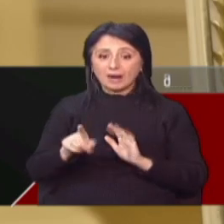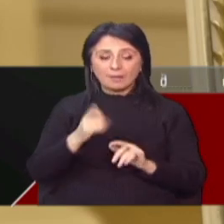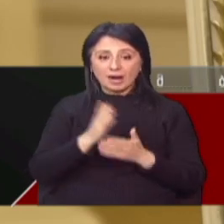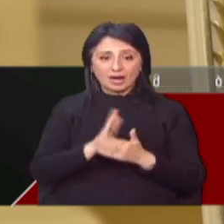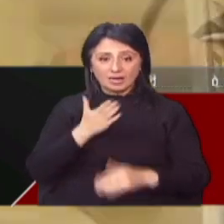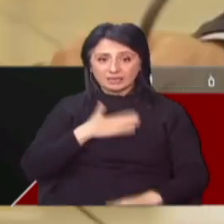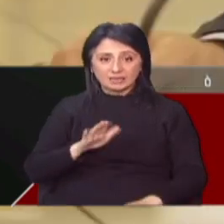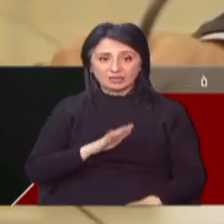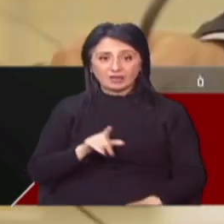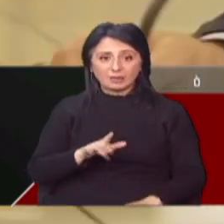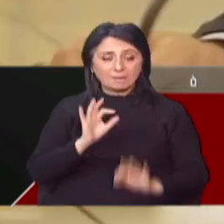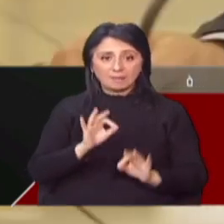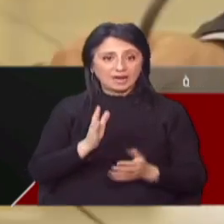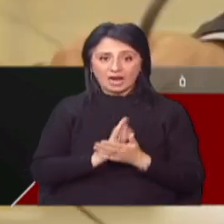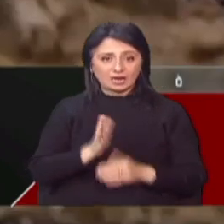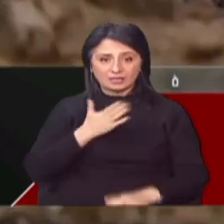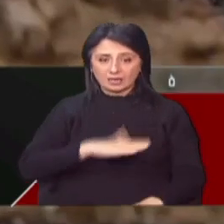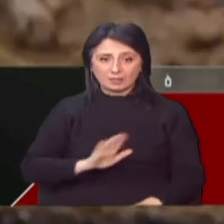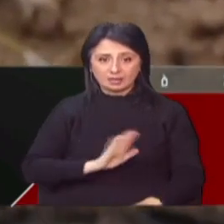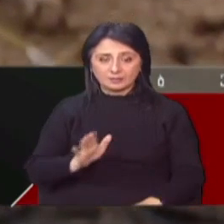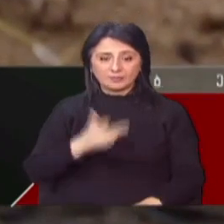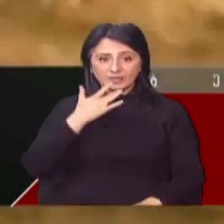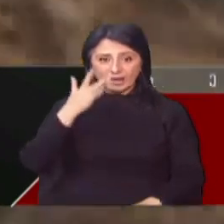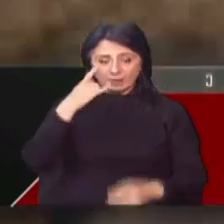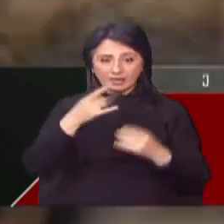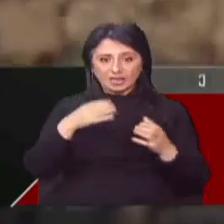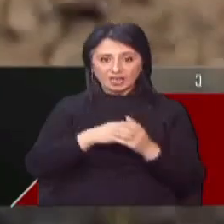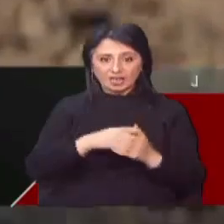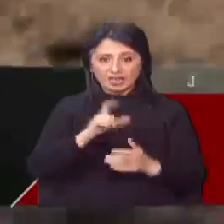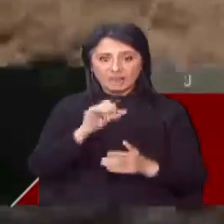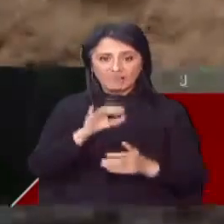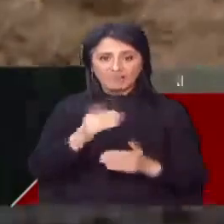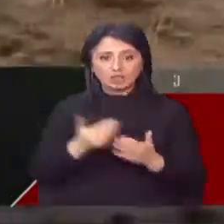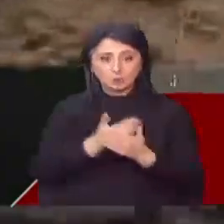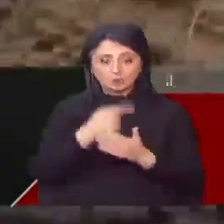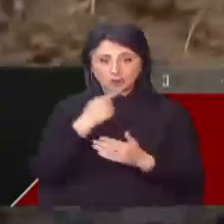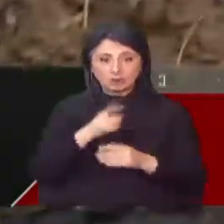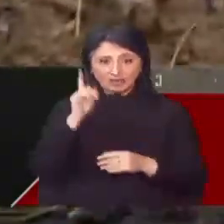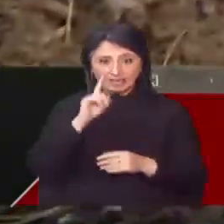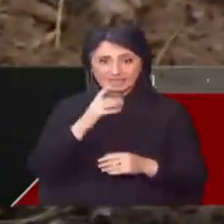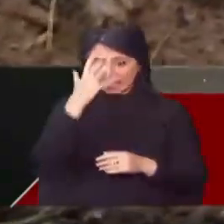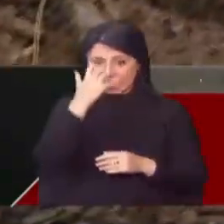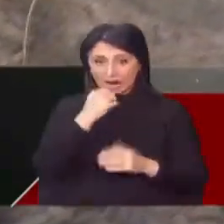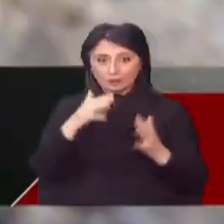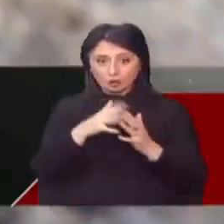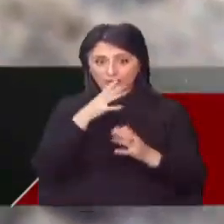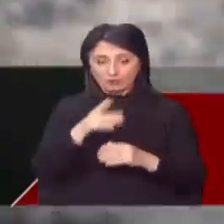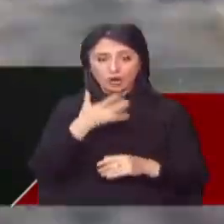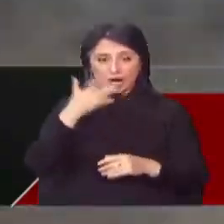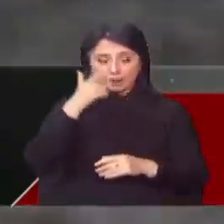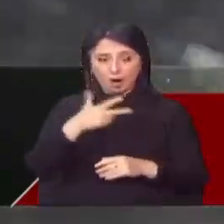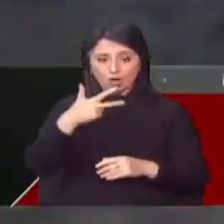არ არის საკმარისი. ეს მართლა არ არის საკმარისი. ამერიკული ტელეკომპანია ABC News-ი ამბობს, რომ ისრაელ ჰამასის ომის ფონზე